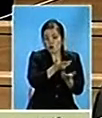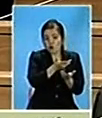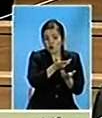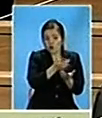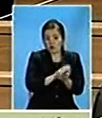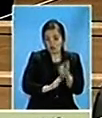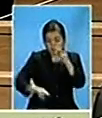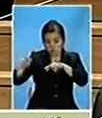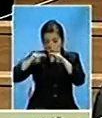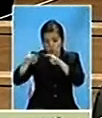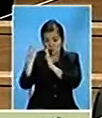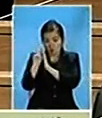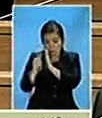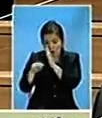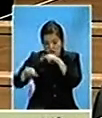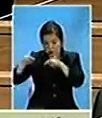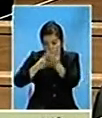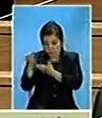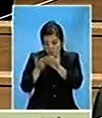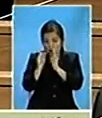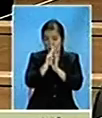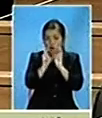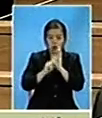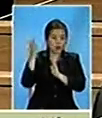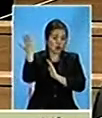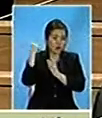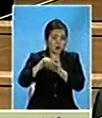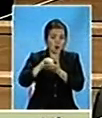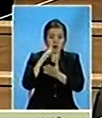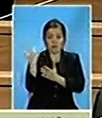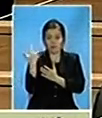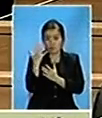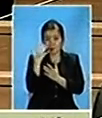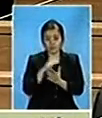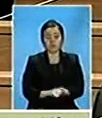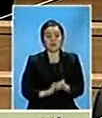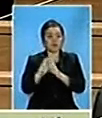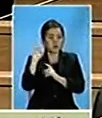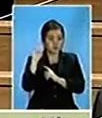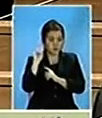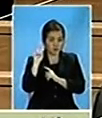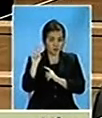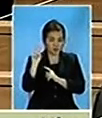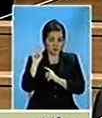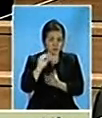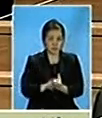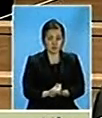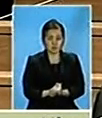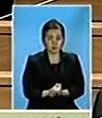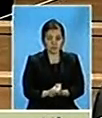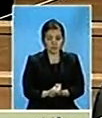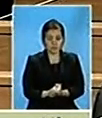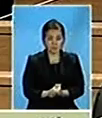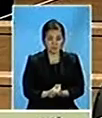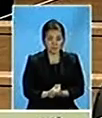ากำลังพิจารณาอยู่ในวันนี้นะครับประเด็นที่2นะครับการที่ตัด